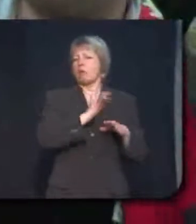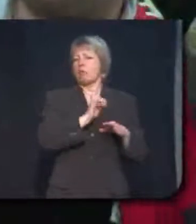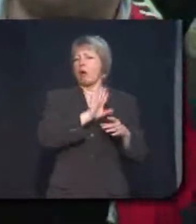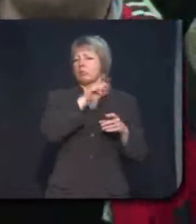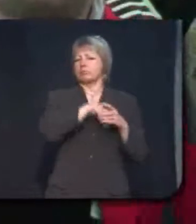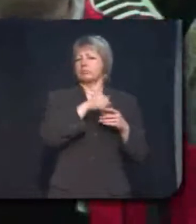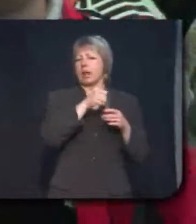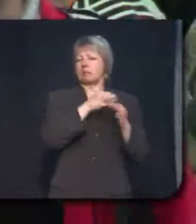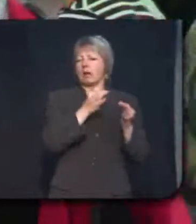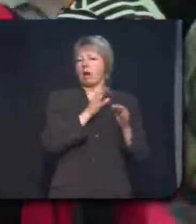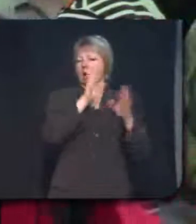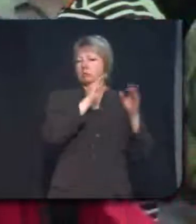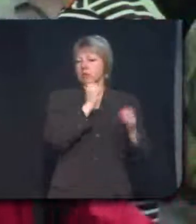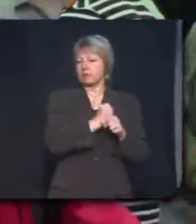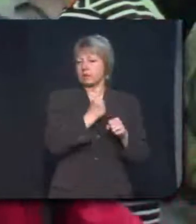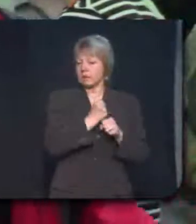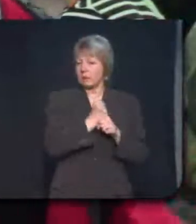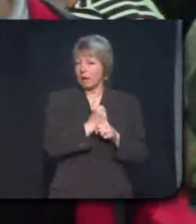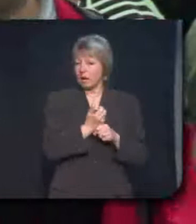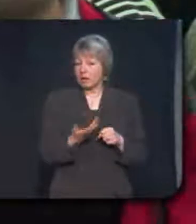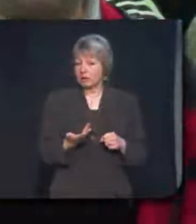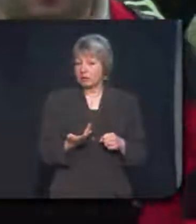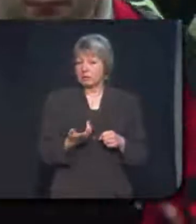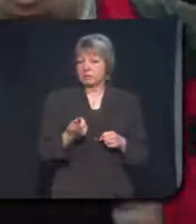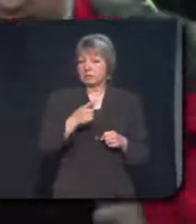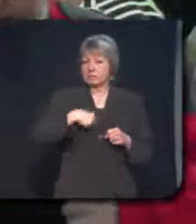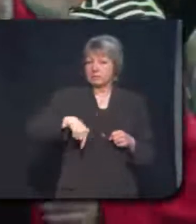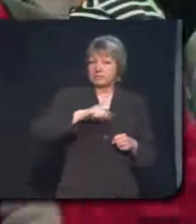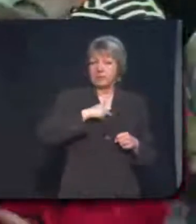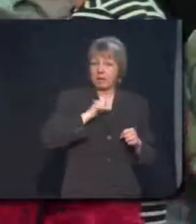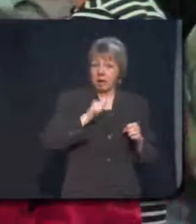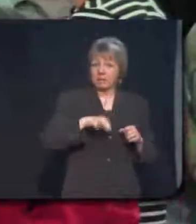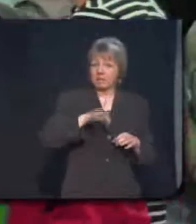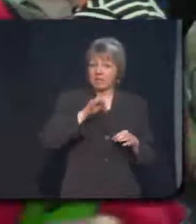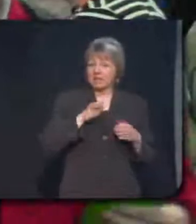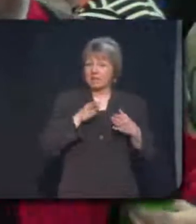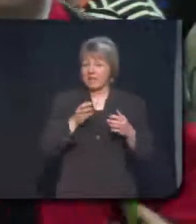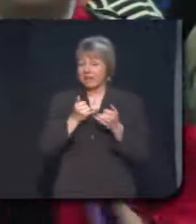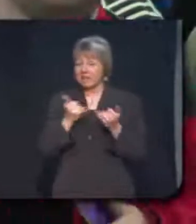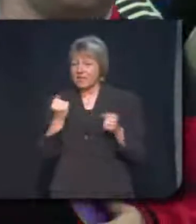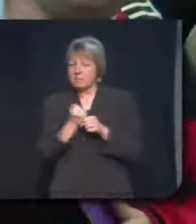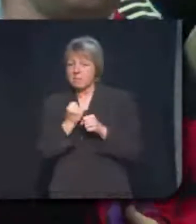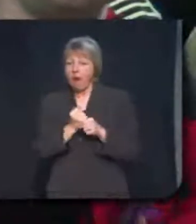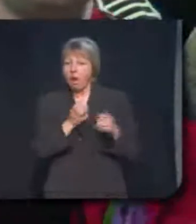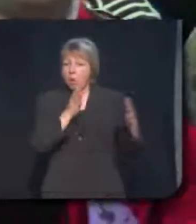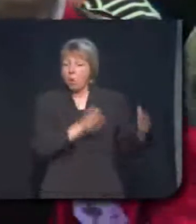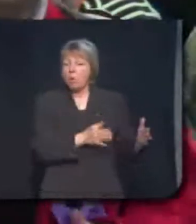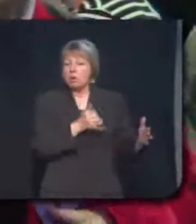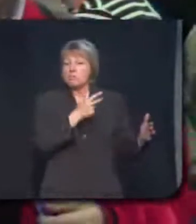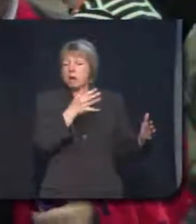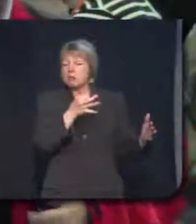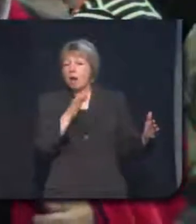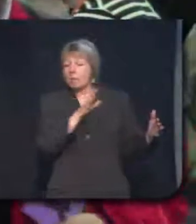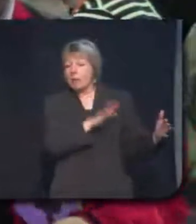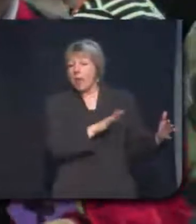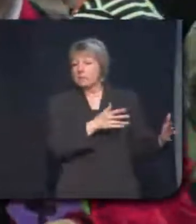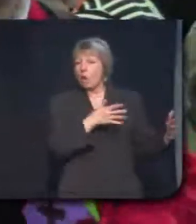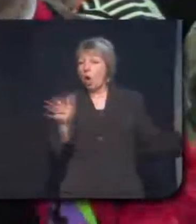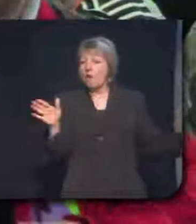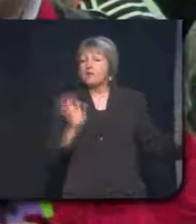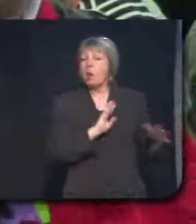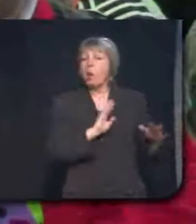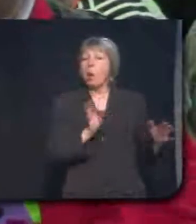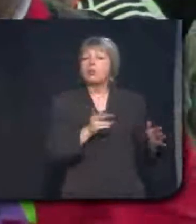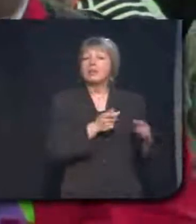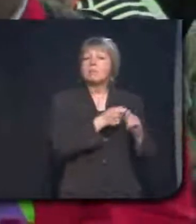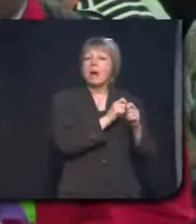abstimmen wenn man einen Weg finden wenn wir einen Weg finden Urnen auch über mehrere Tage offen zu lassen und dass manipulationssicher zu